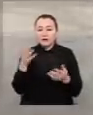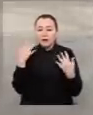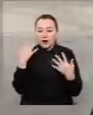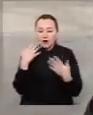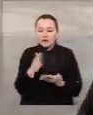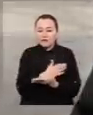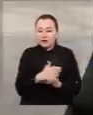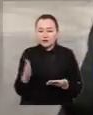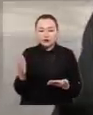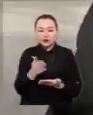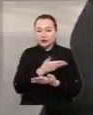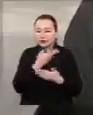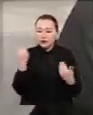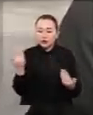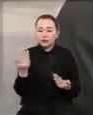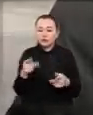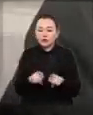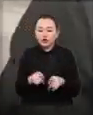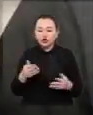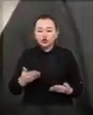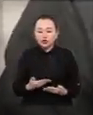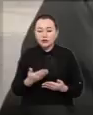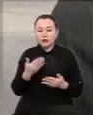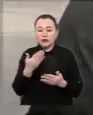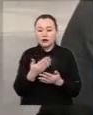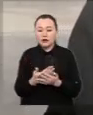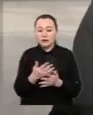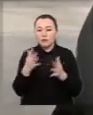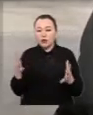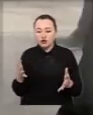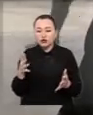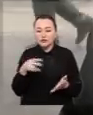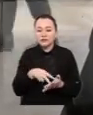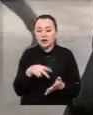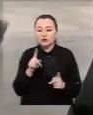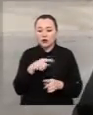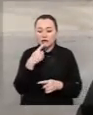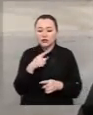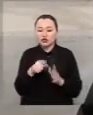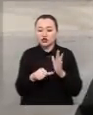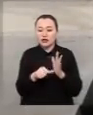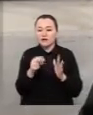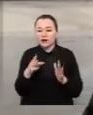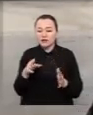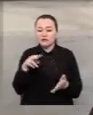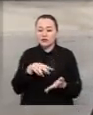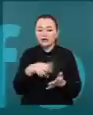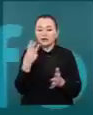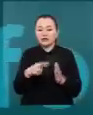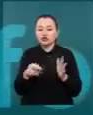Аллеи вообще отсутствуют. Также жильцов стало больше, говорили, что 306 квартир, стало